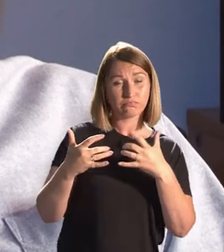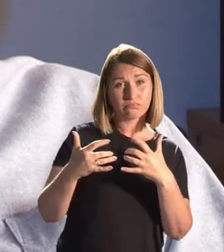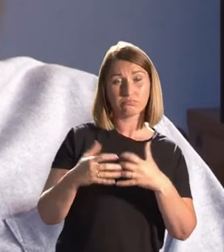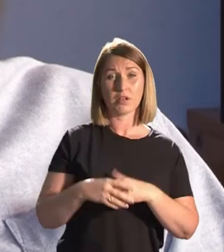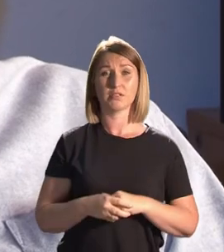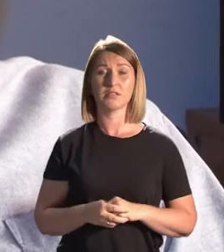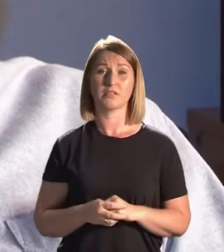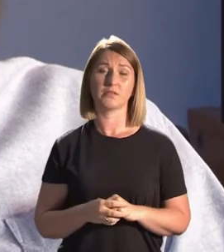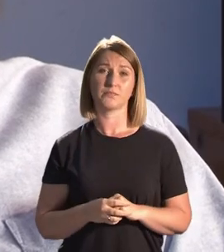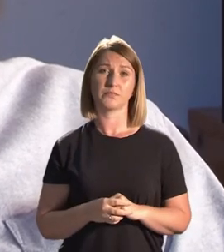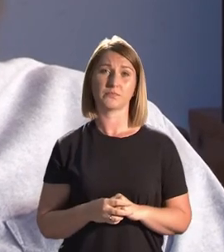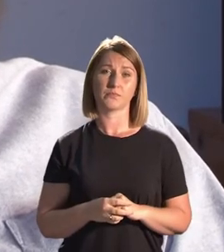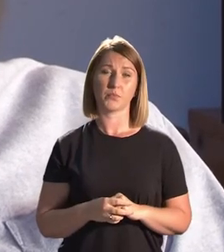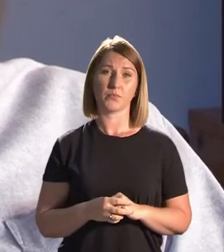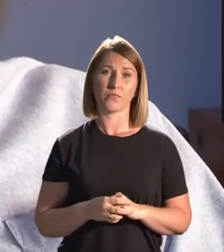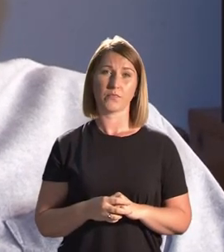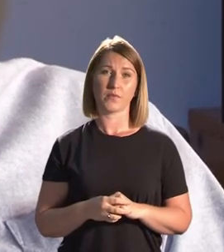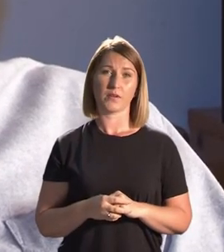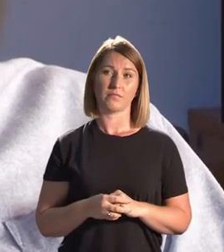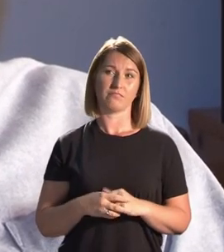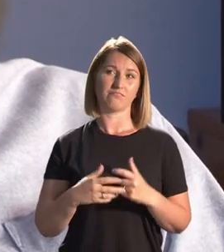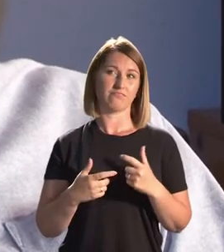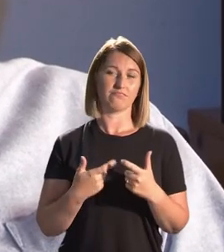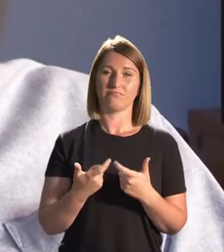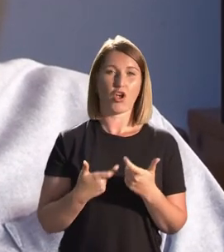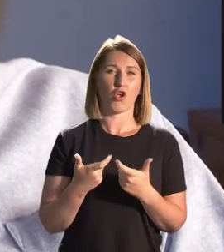poważnego o sobie, o sztuce i często